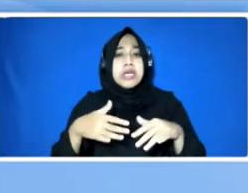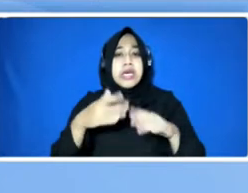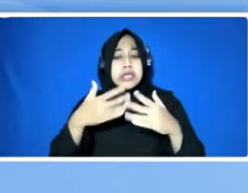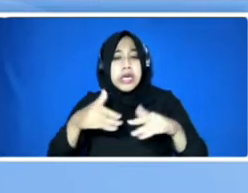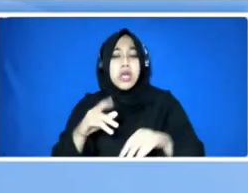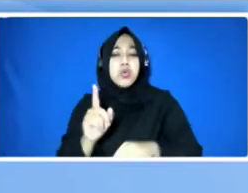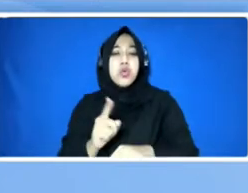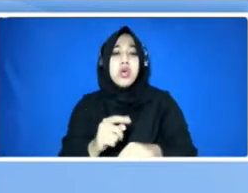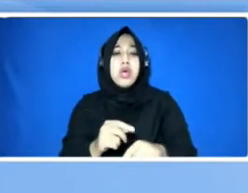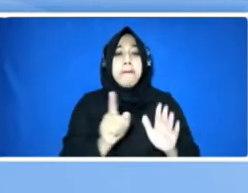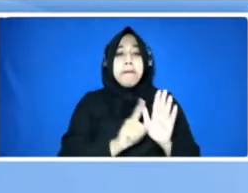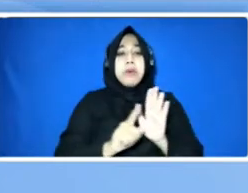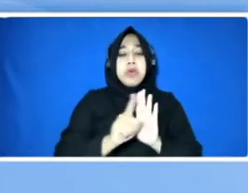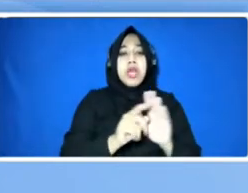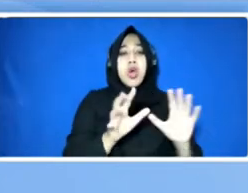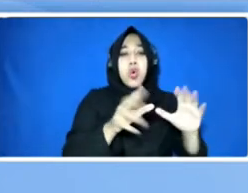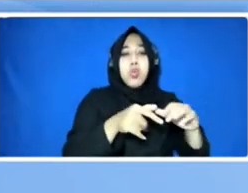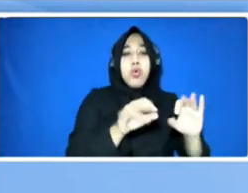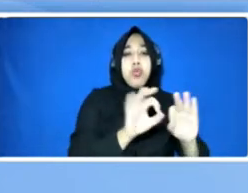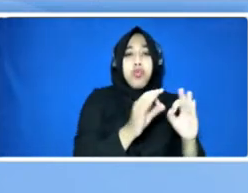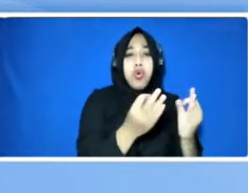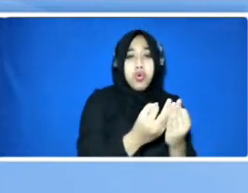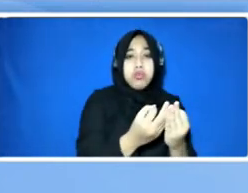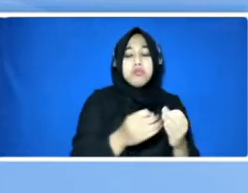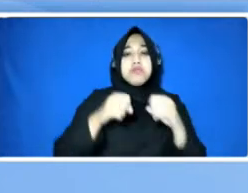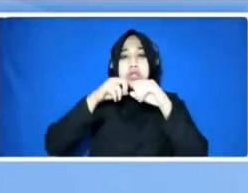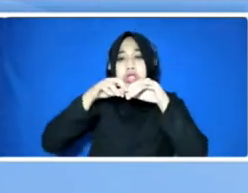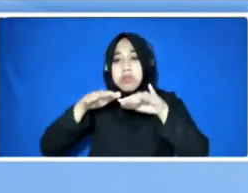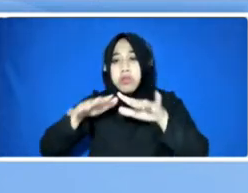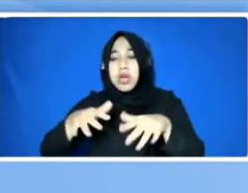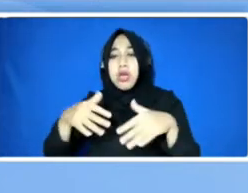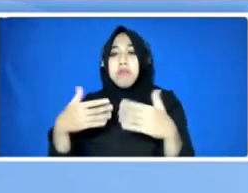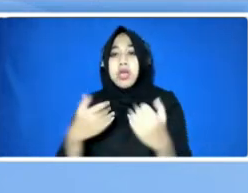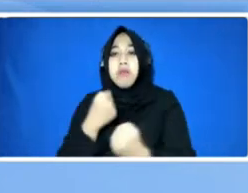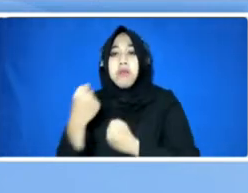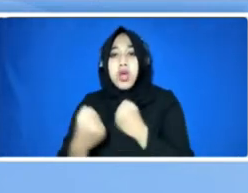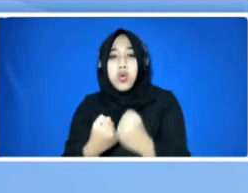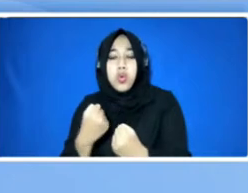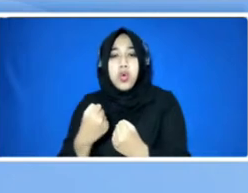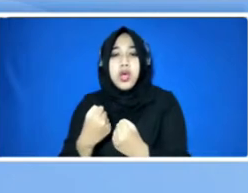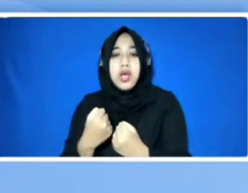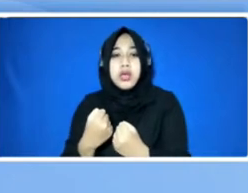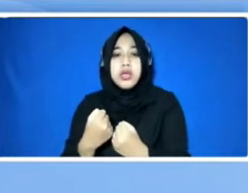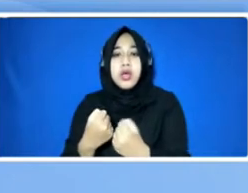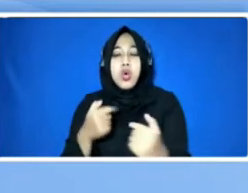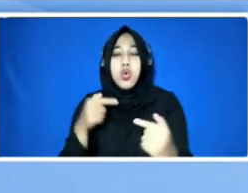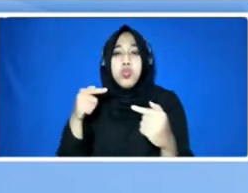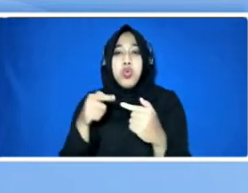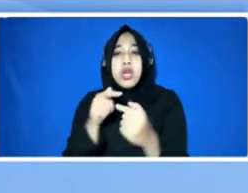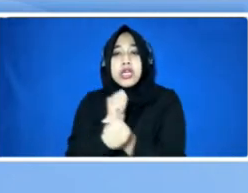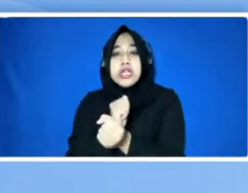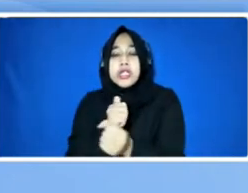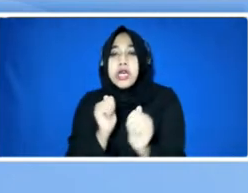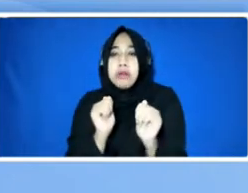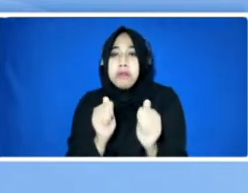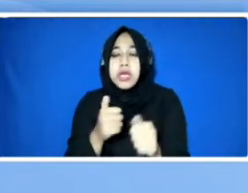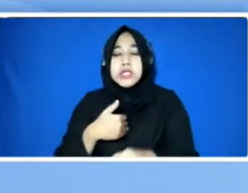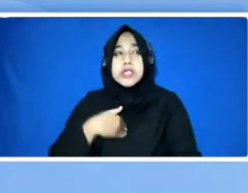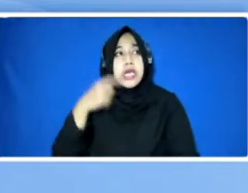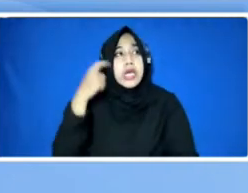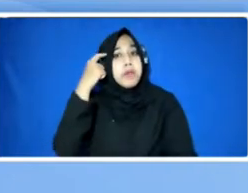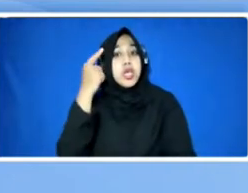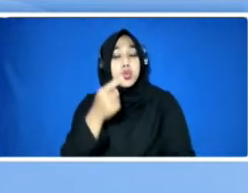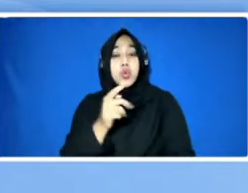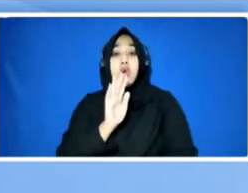pembina berkumpul dalam bentuk forum, forum itu yang kemudian menyepakati bagaimana melakukan orkestrasi ini dengan baik. Saya kira itu, nanti